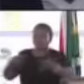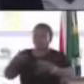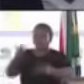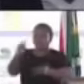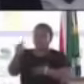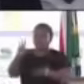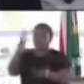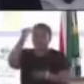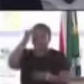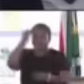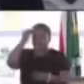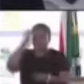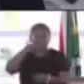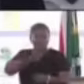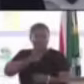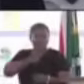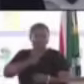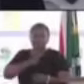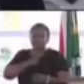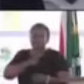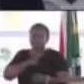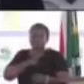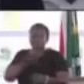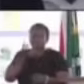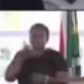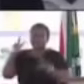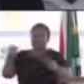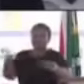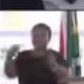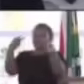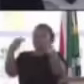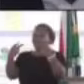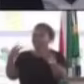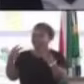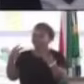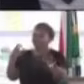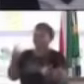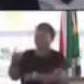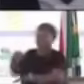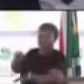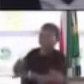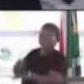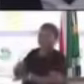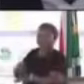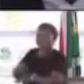ngeyindaba ngoba ngiyazi wonke umuntu mengibheka ngoba ngimlapha nje